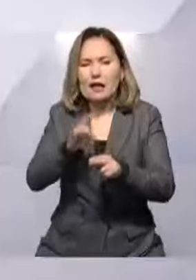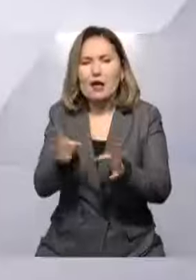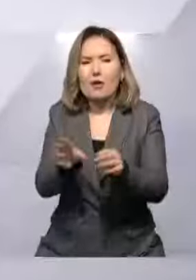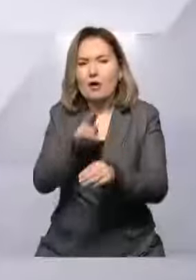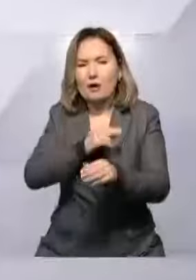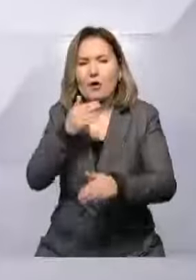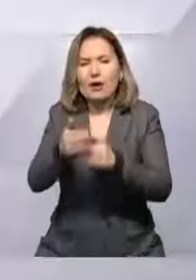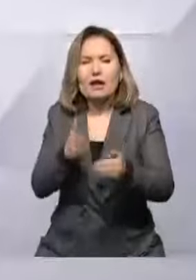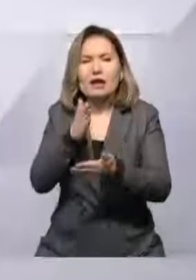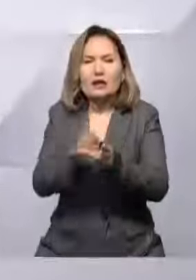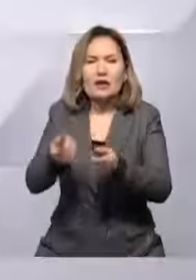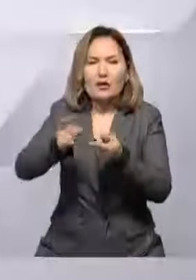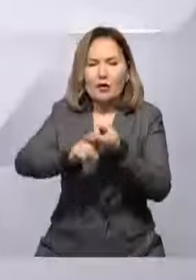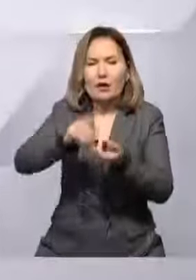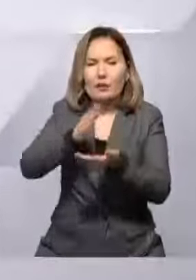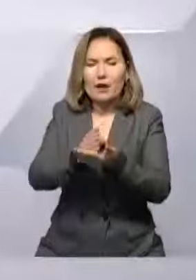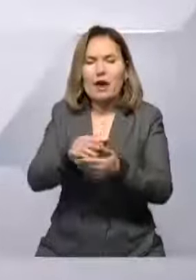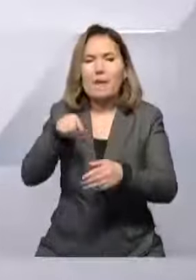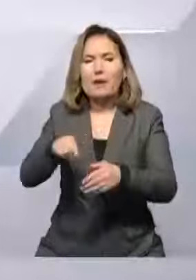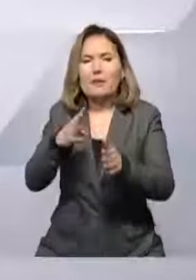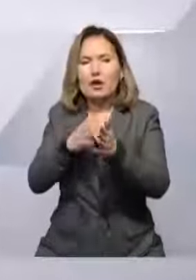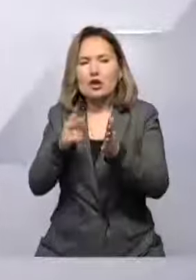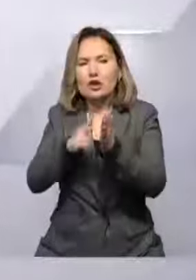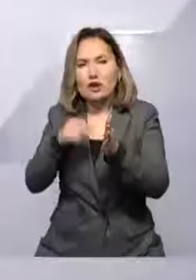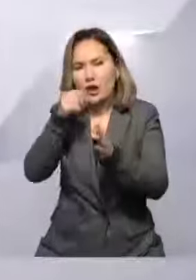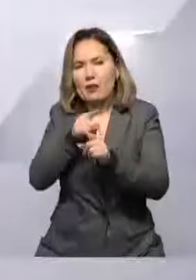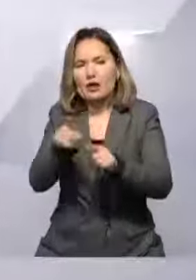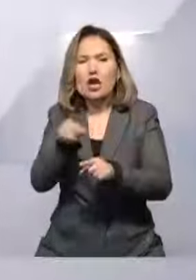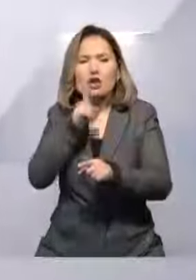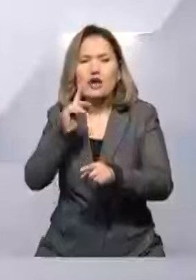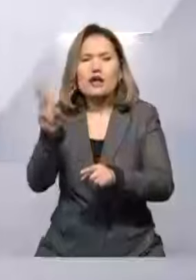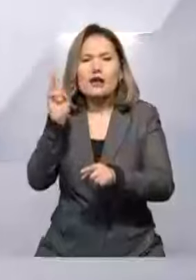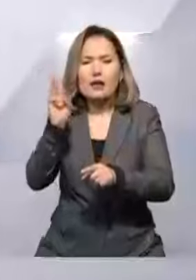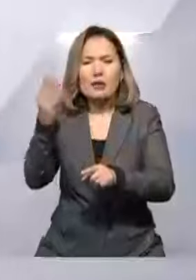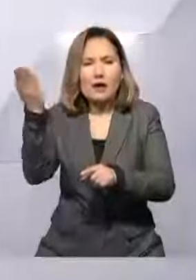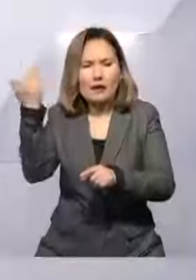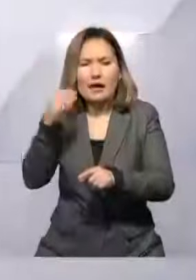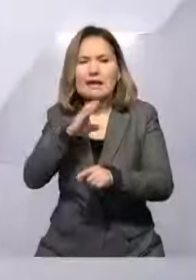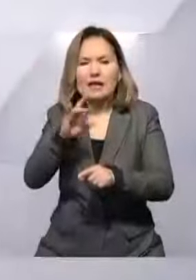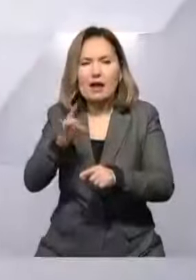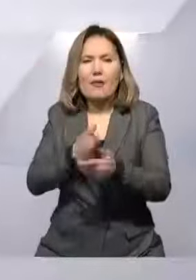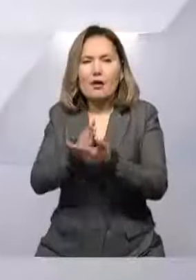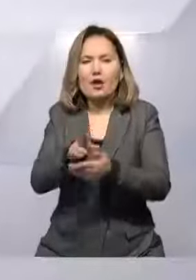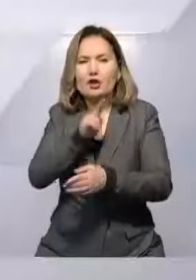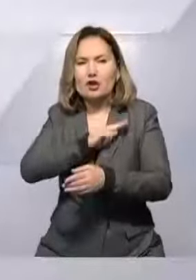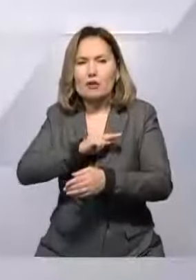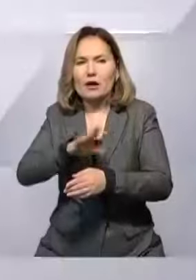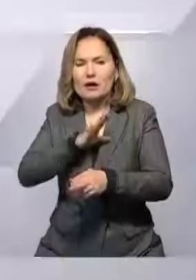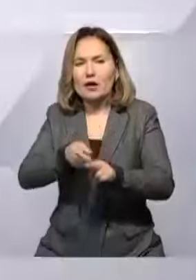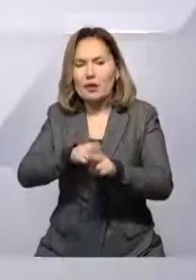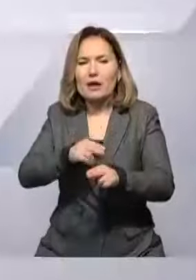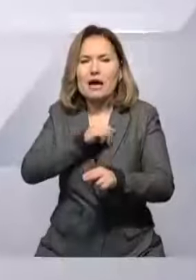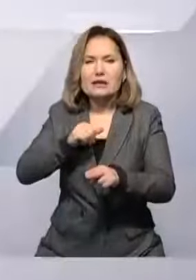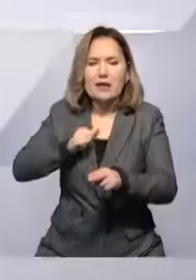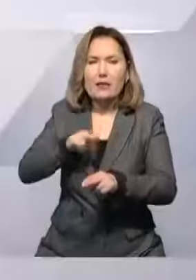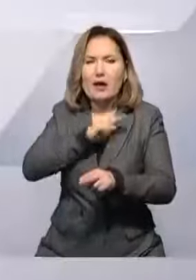қарым-қатынас орнатуға тікелей атсалыстым. 1970 жылдары жас дипломат ретінде маған Сингапурда қызмет ету бақыты бұйырды. Өзім